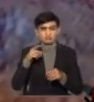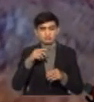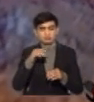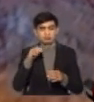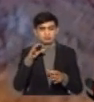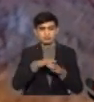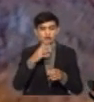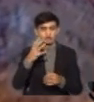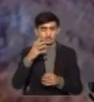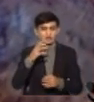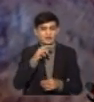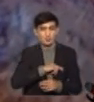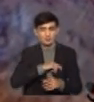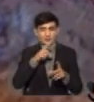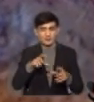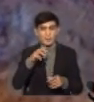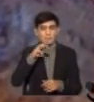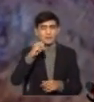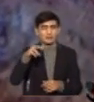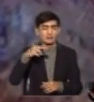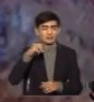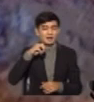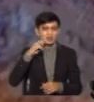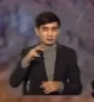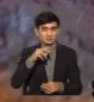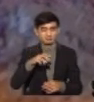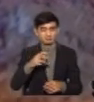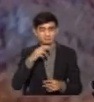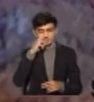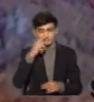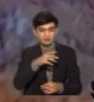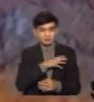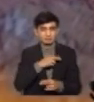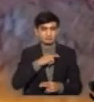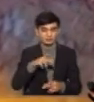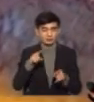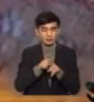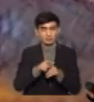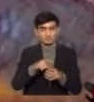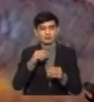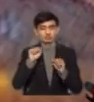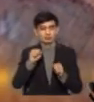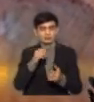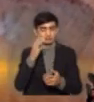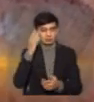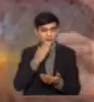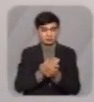четверых сантехников, которые отравились метаном. Защитник считает, что это сделали намеренно, чтобы не допустить